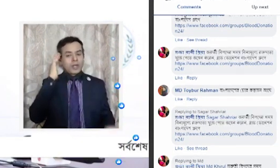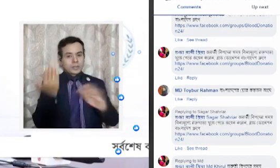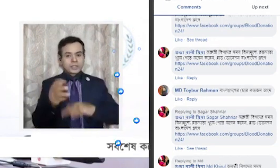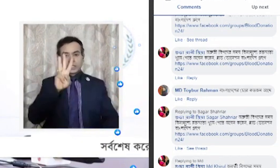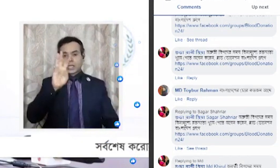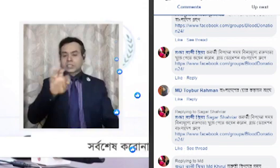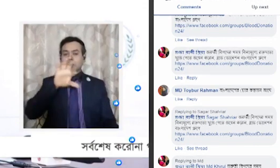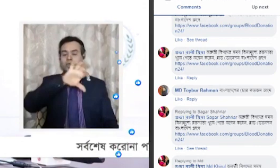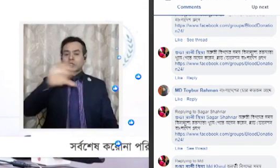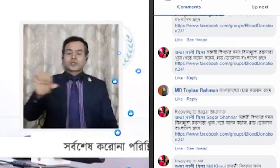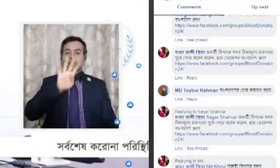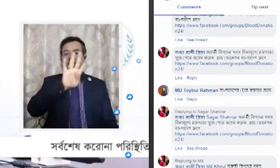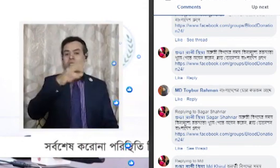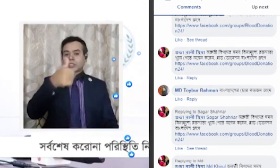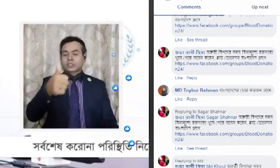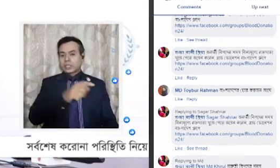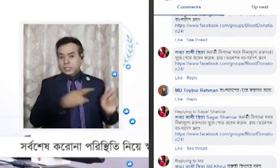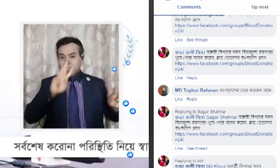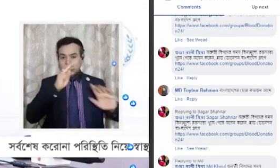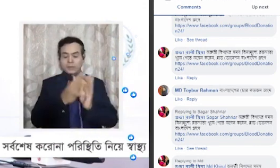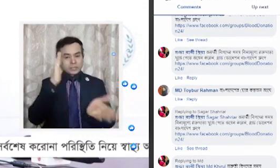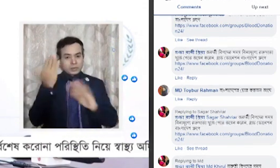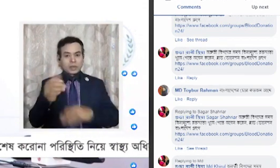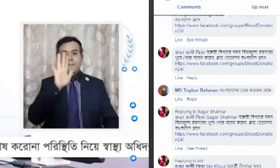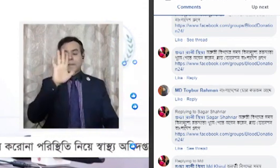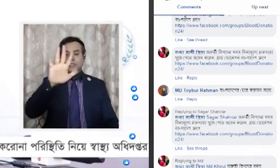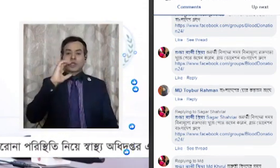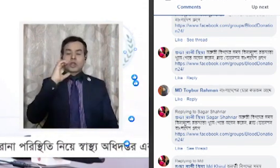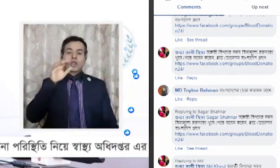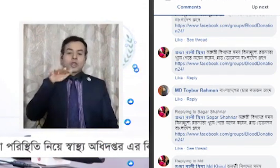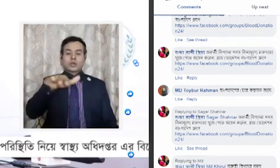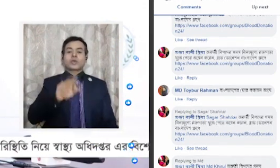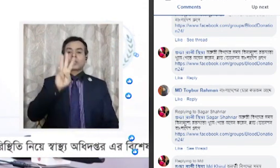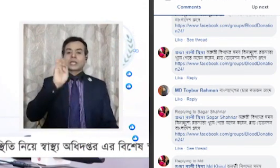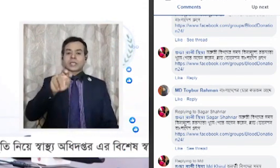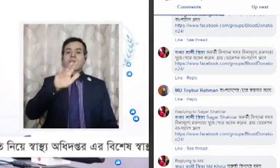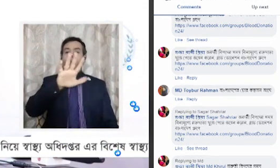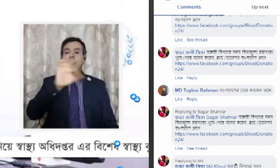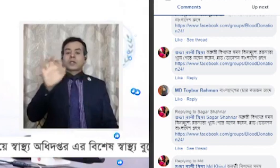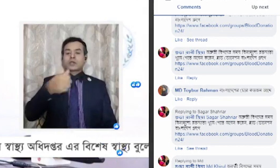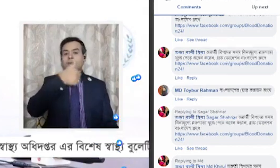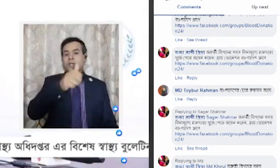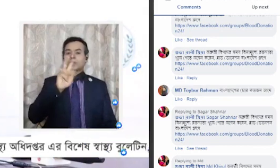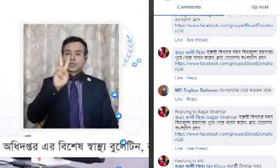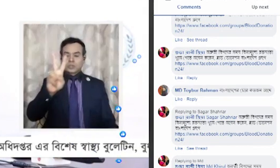1,01,85,374 জন। মৃত্যুবরণ করেছেন সারা বিশ্বে 24 ঘন্টায় 3,946 জন। এ পর্যন্ত